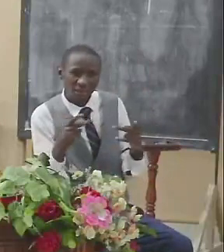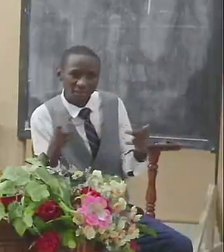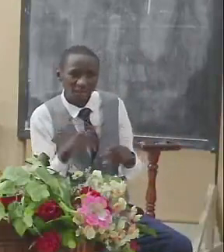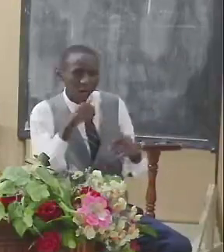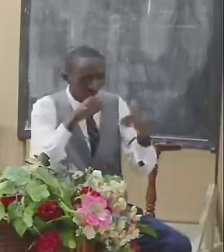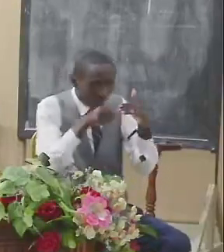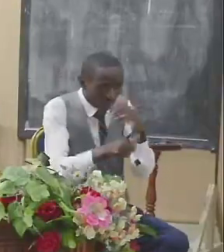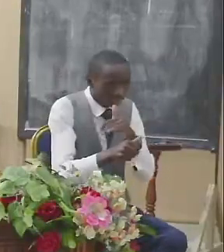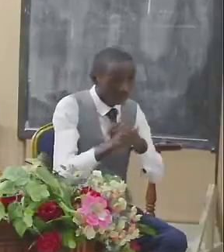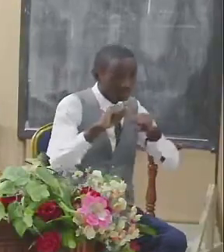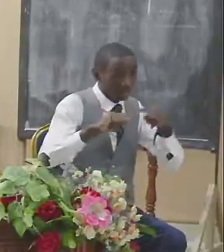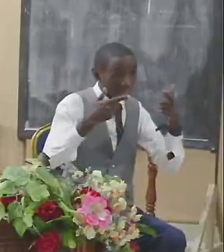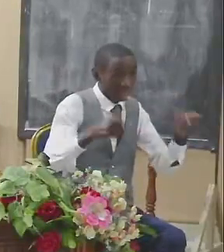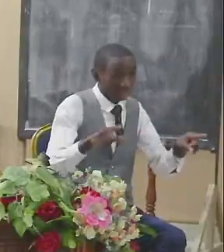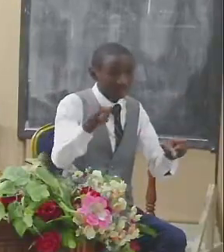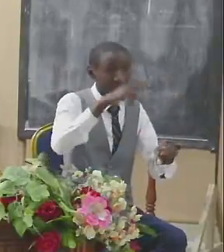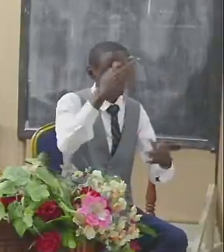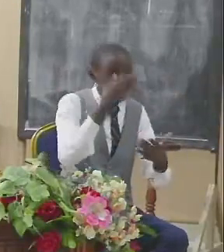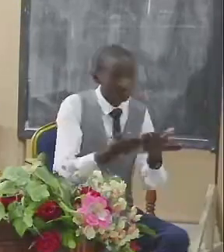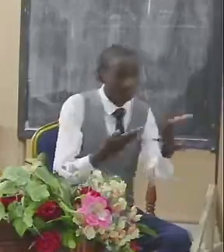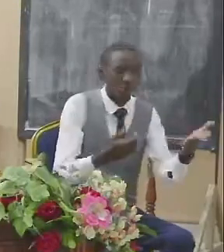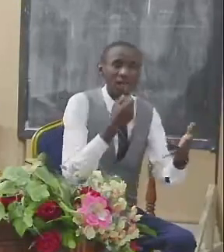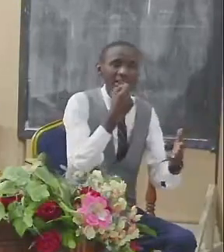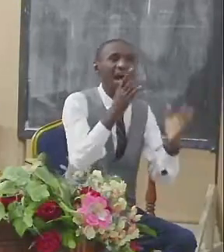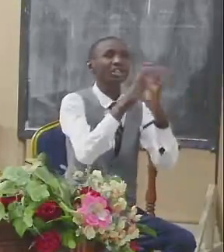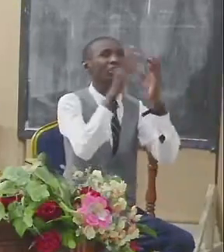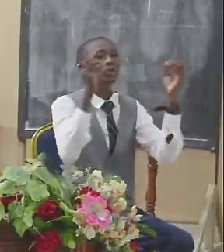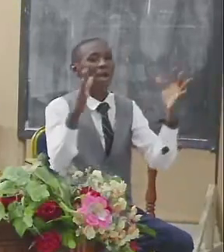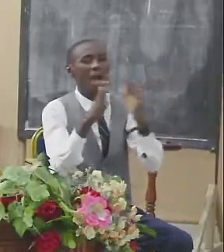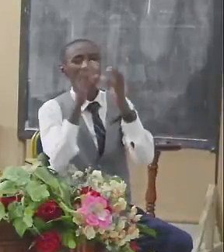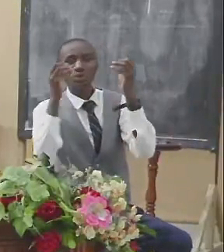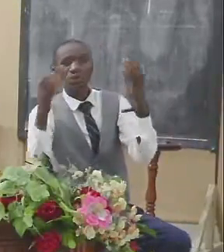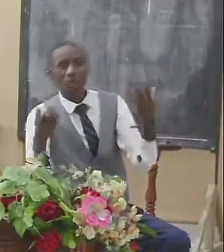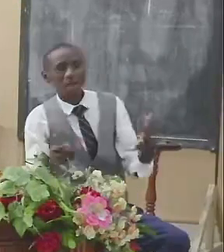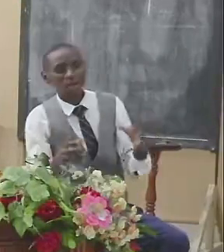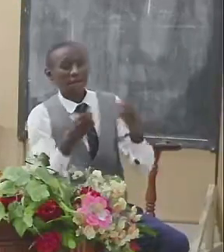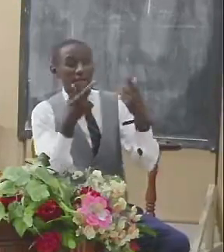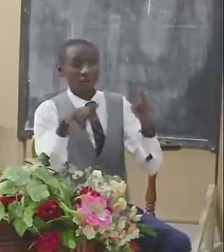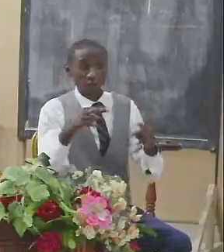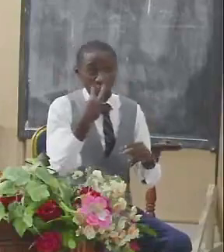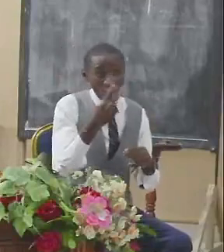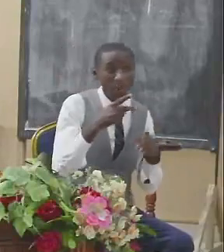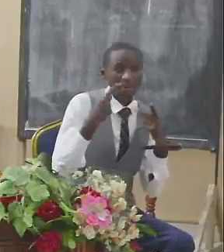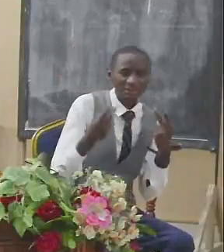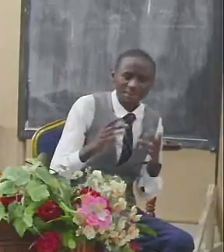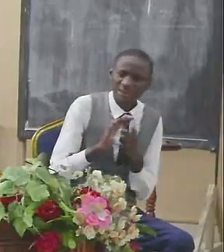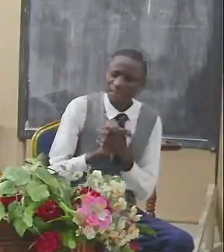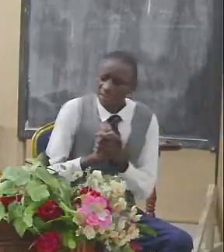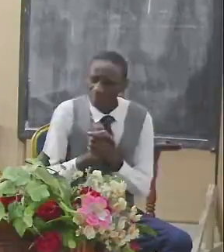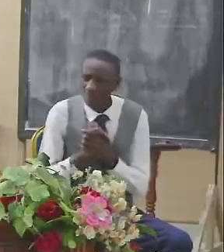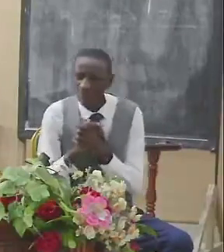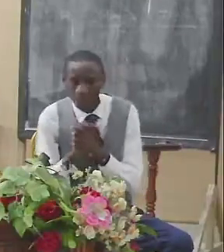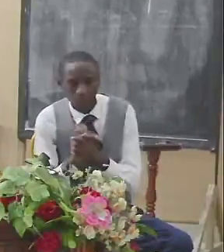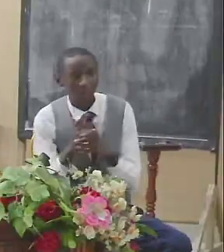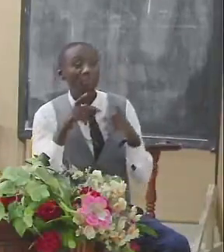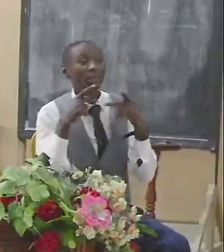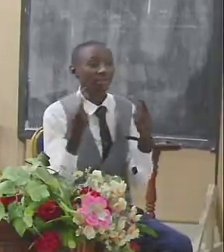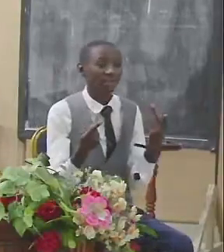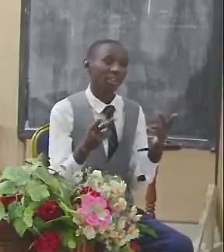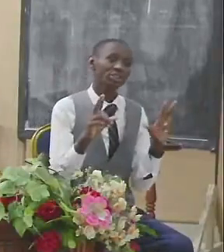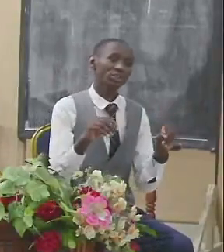vitu kule. Kisha sasa unafika hapa, unasema haleluya, haleluya. Sasa unamchungaji, jambo mchungaji, jambo mchungaji. Hapa.